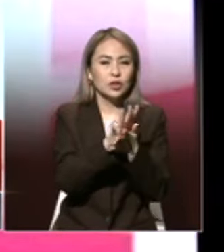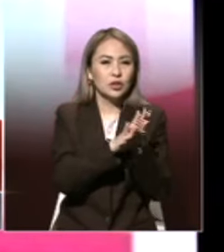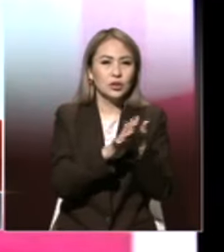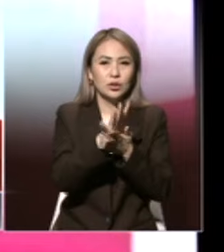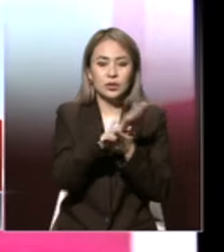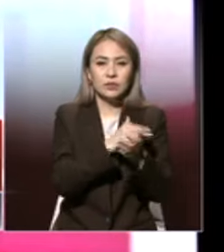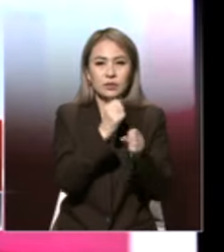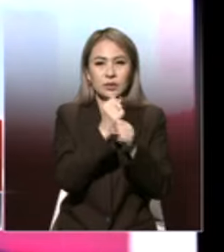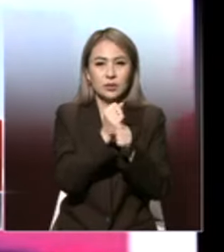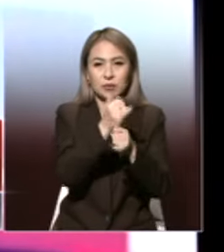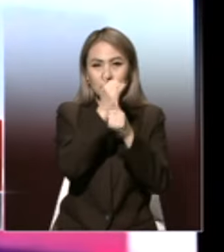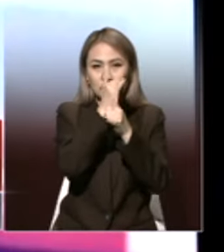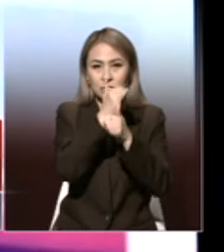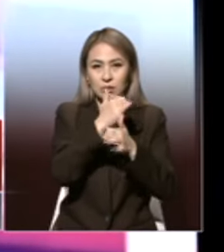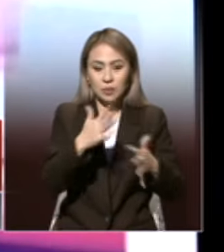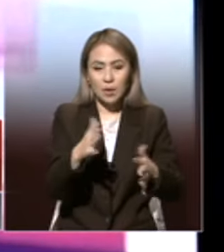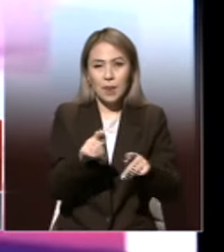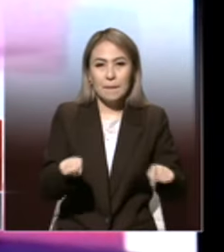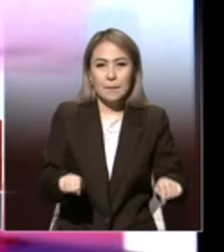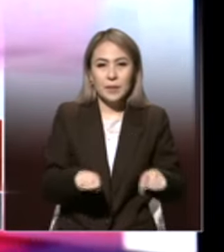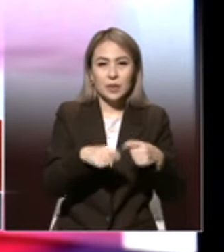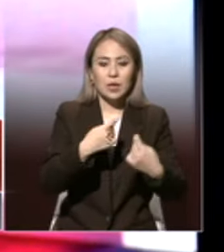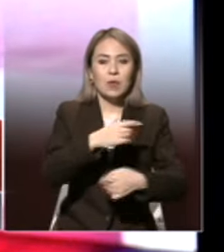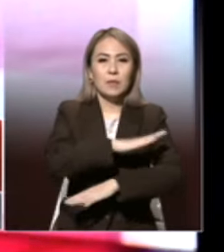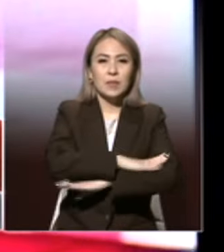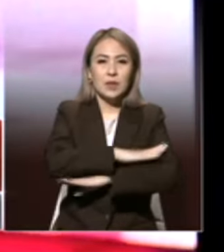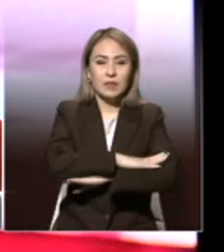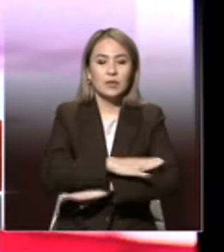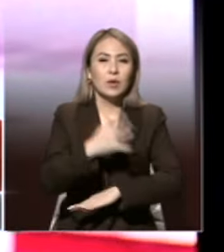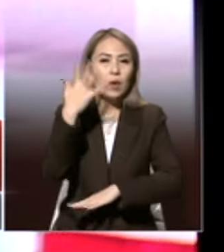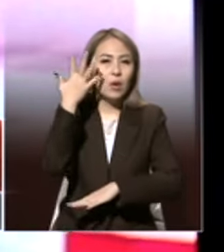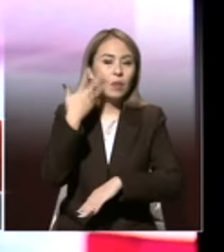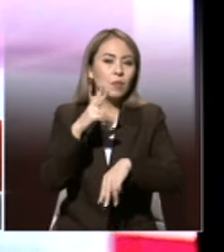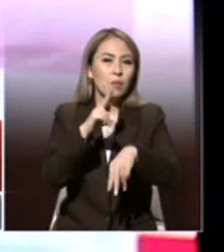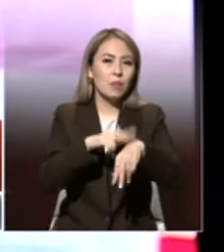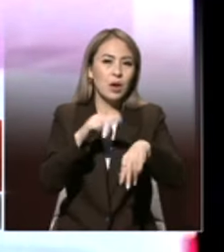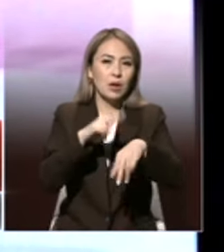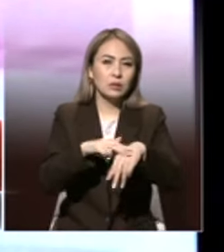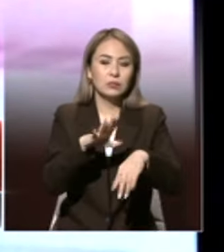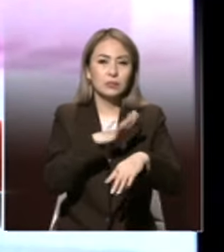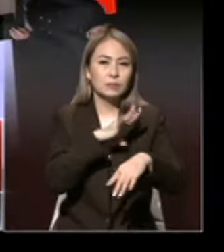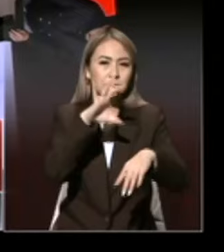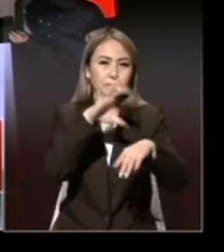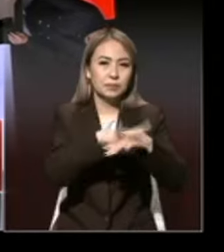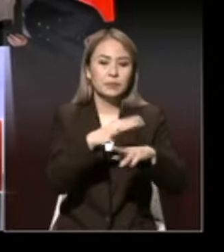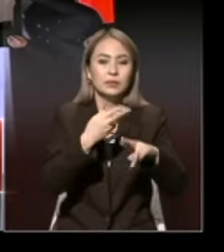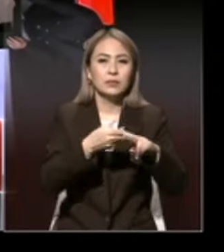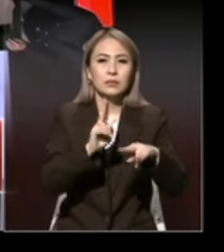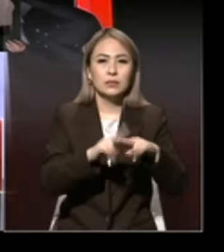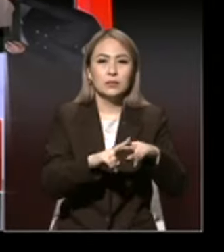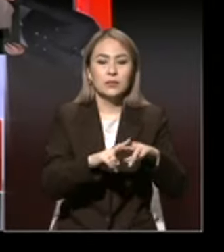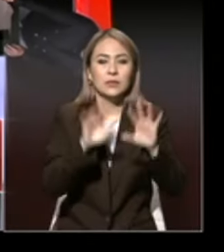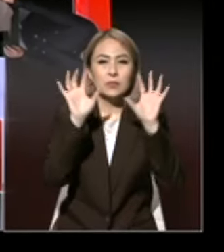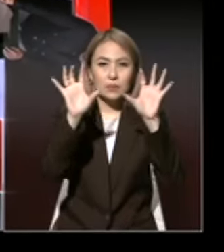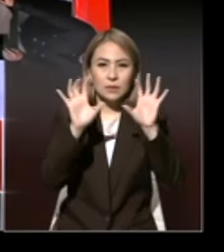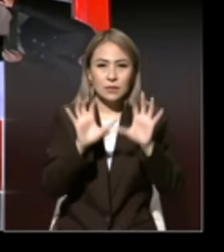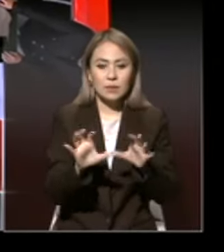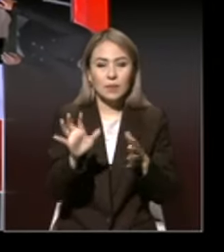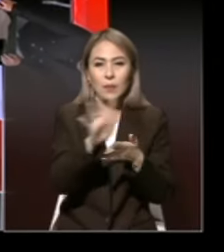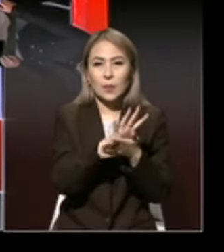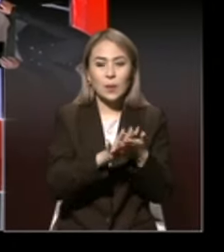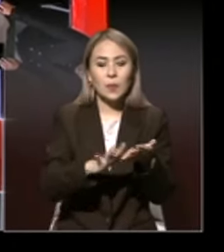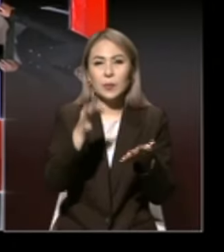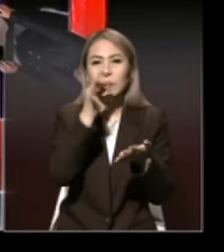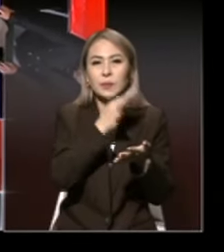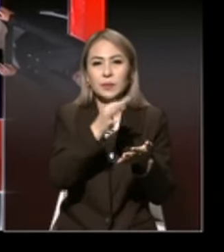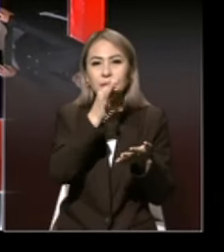алмай келдік. Яғни сол құқық бұзушылардың алдында полицияның қолы байлаулы болды. Себебі заң бойынша арыз жазбаса біз...